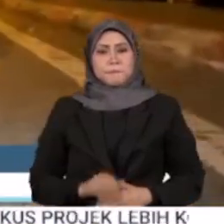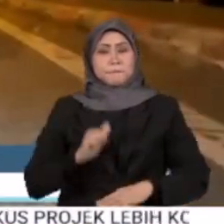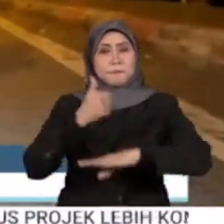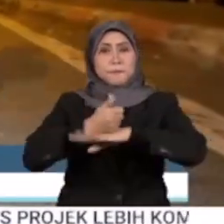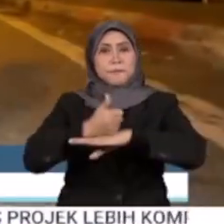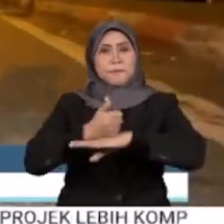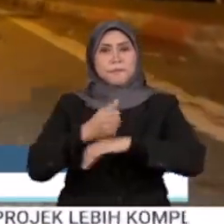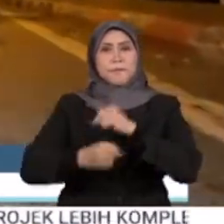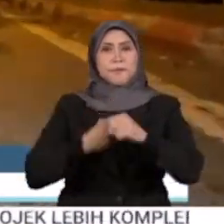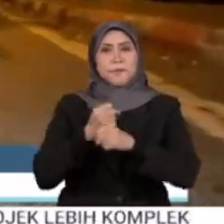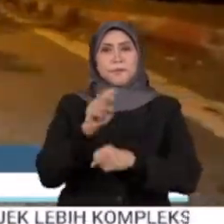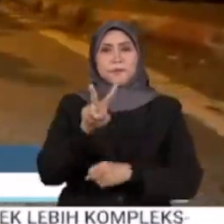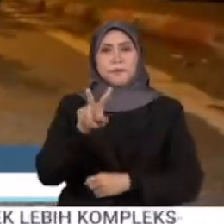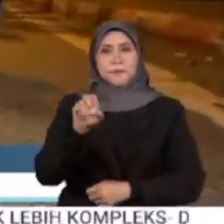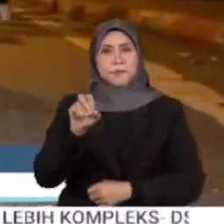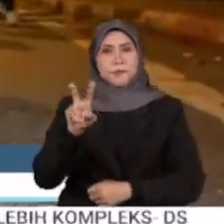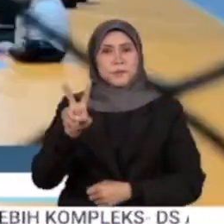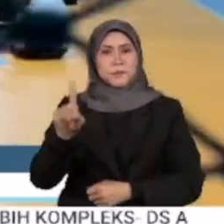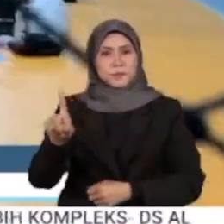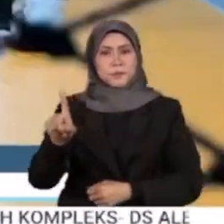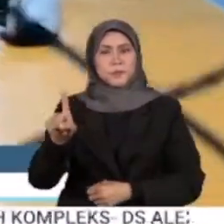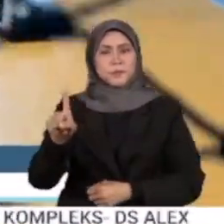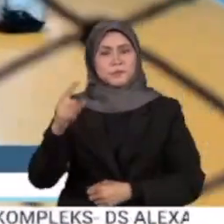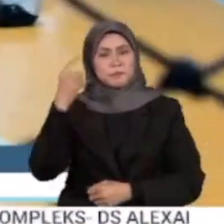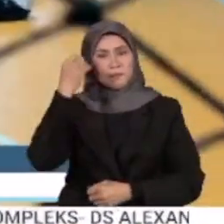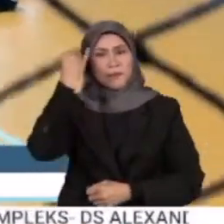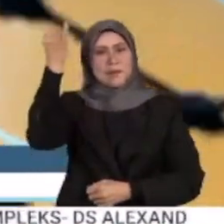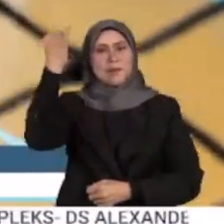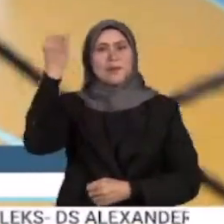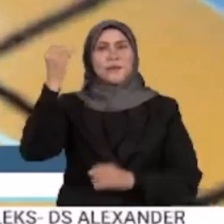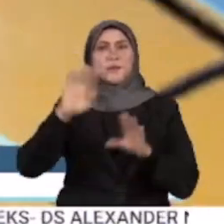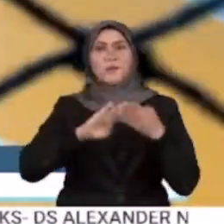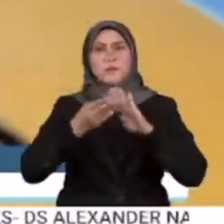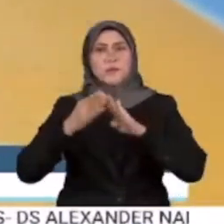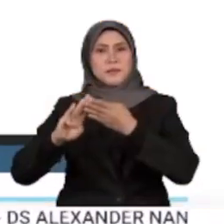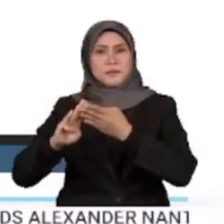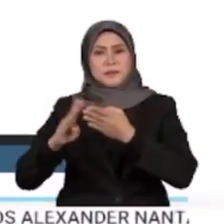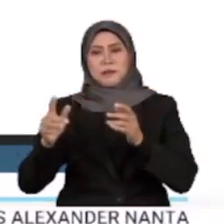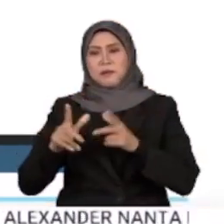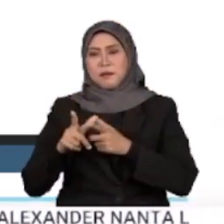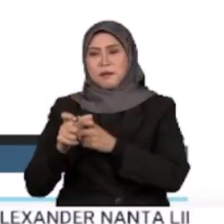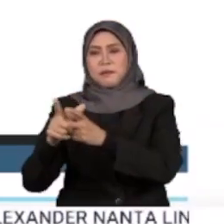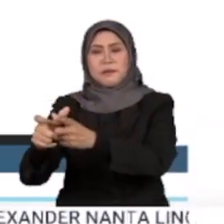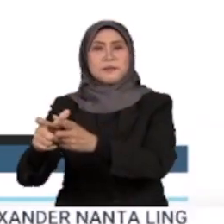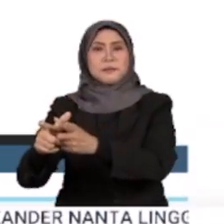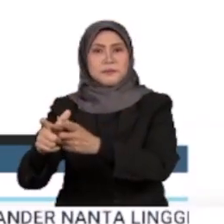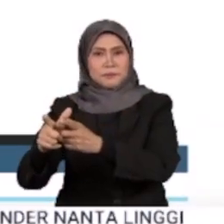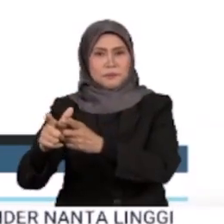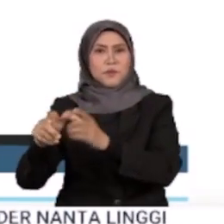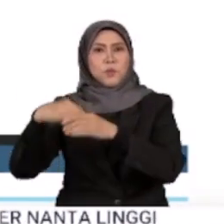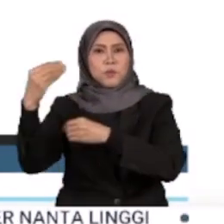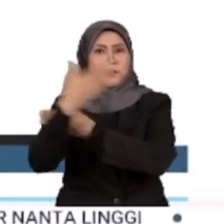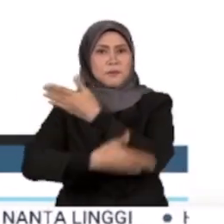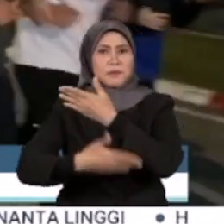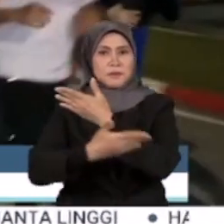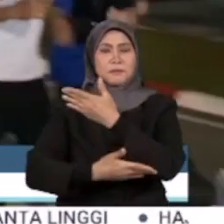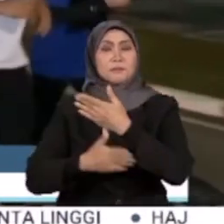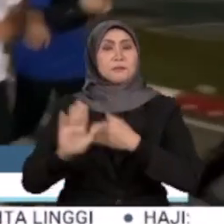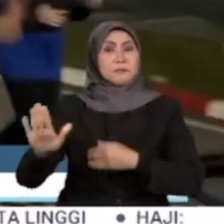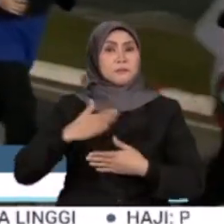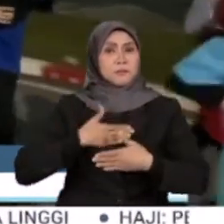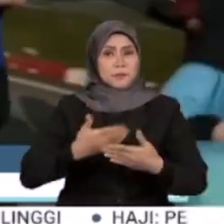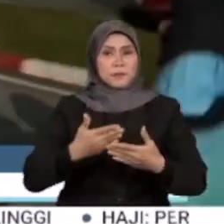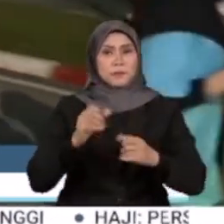Ditubuhkan pada 2021, hasil inspirasi komuniti larian di luar negara, Komuniti Bagiran Committed